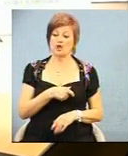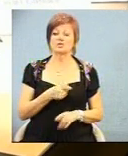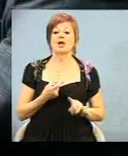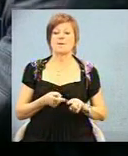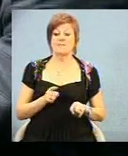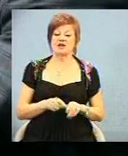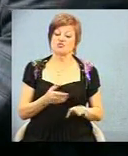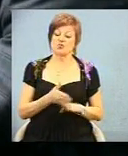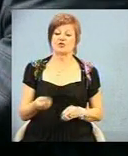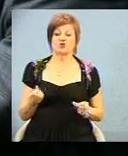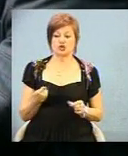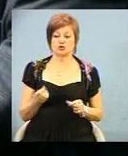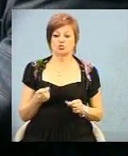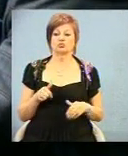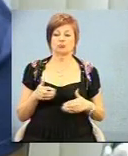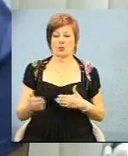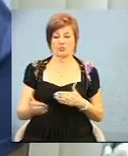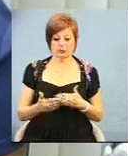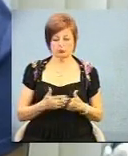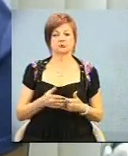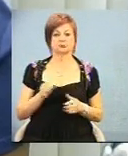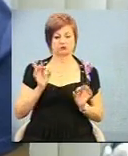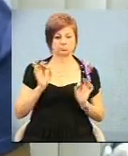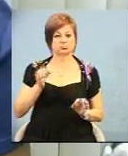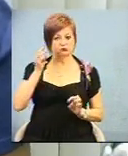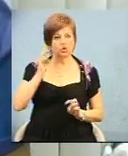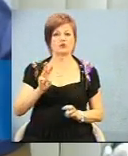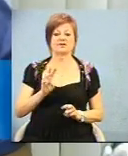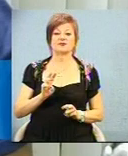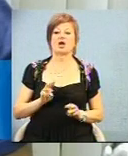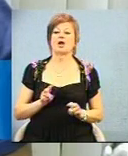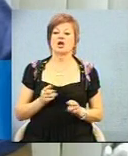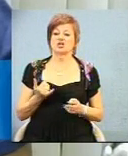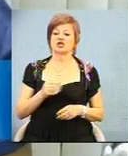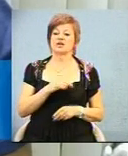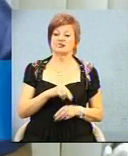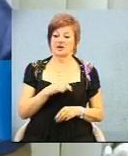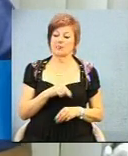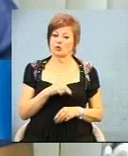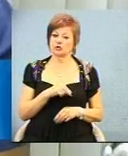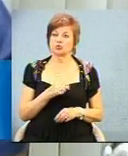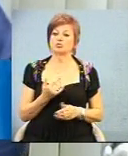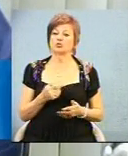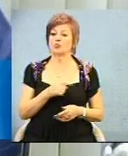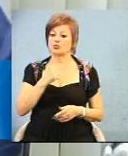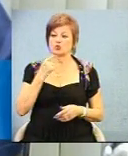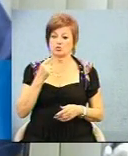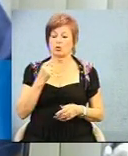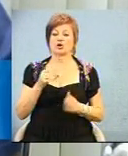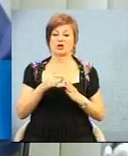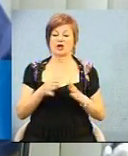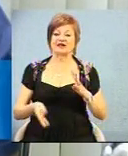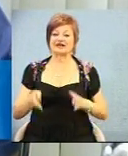до виділення сум підходять креативно. Зараз я почав працювати з цим об'єднанням співвласників багатоквартирних